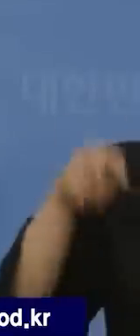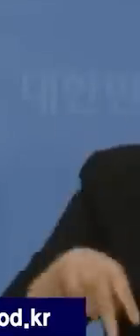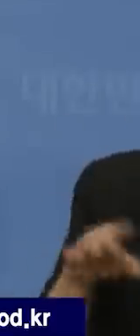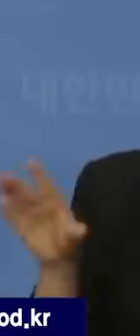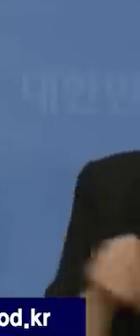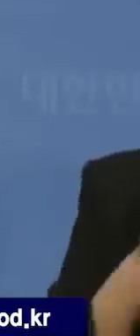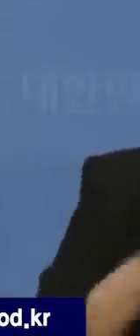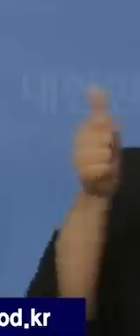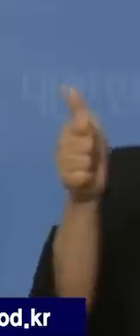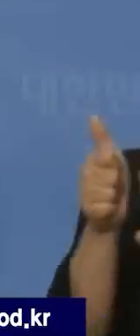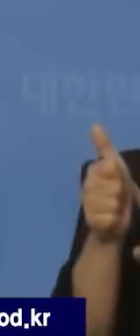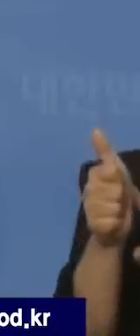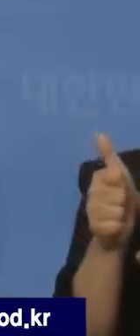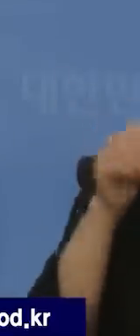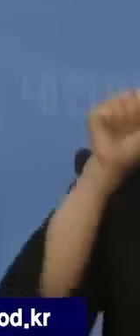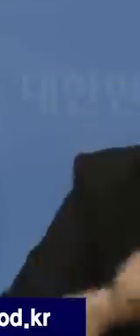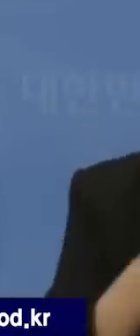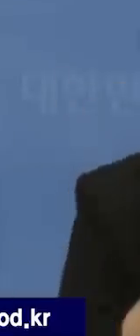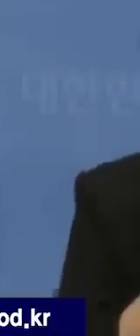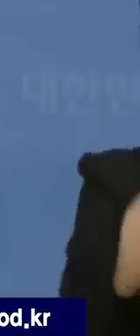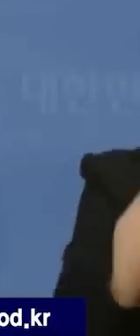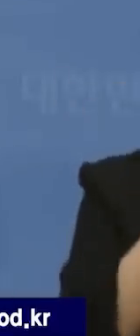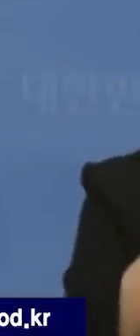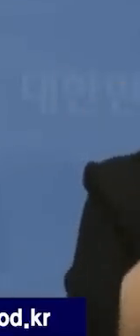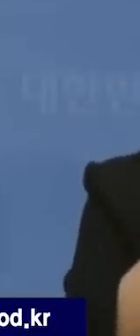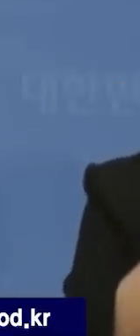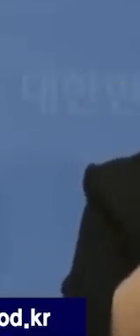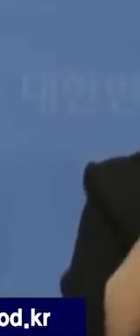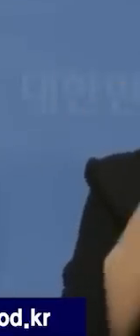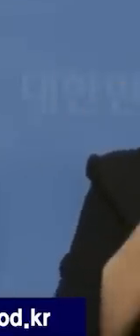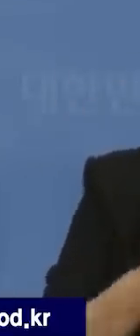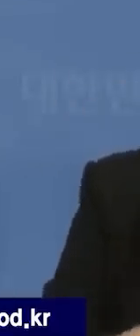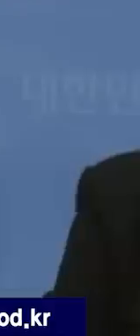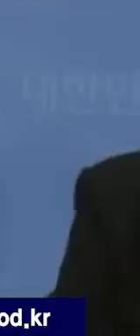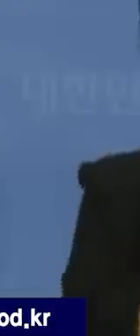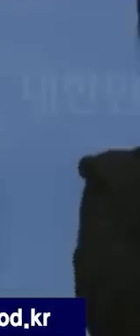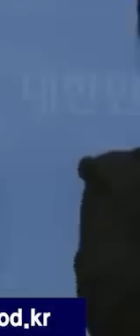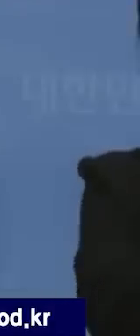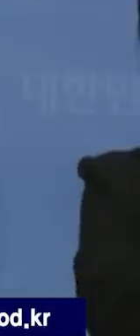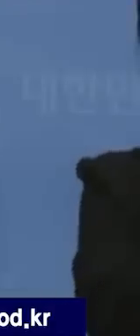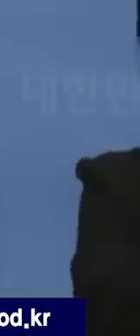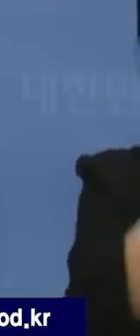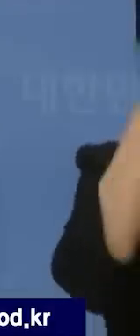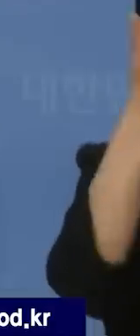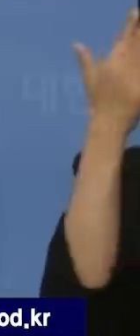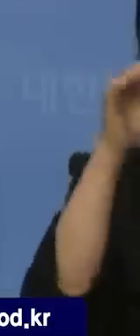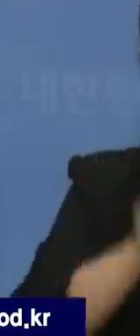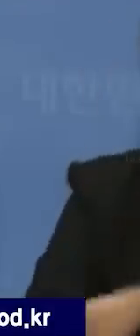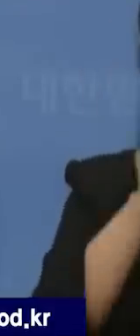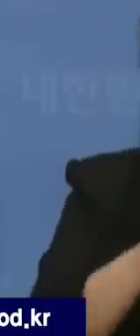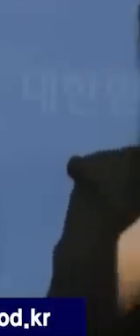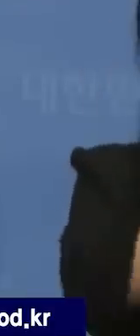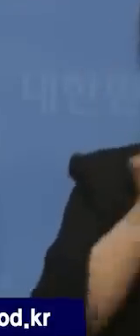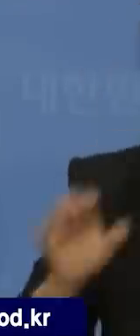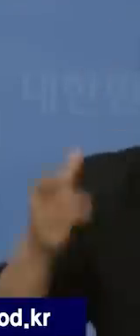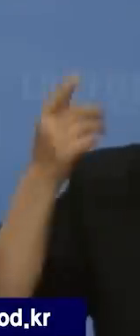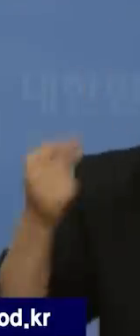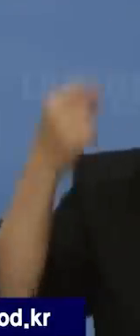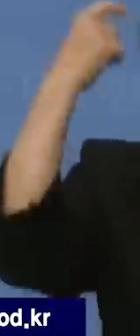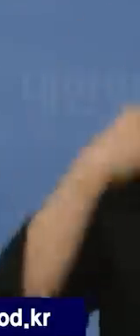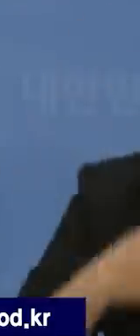유병호 사무총장의 이 같은 자충우돌은 윤석열 검찰총장의 과거 행적을 떠올리게